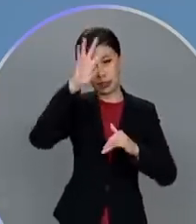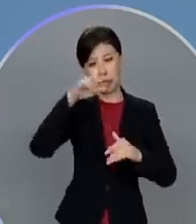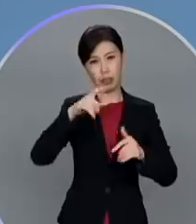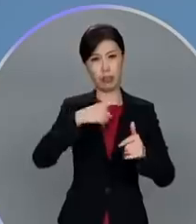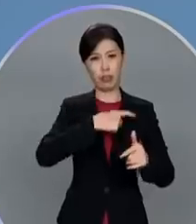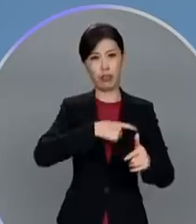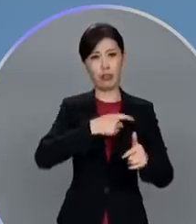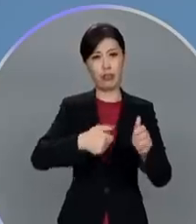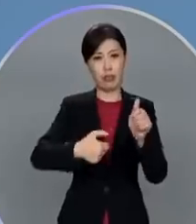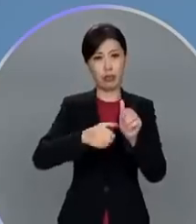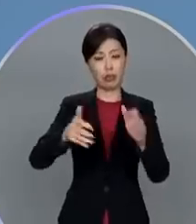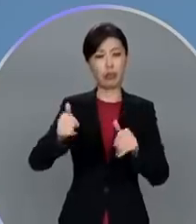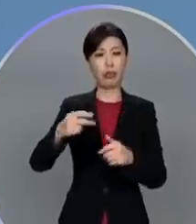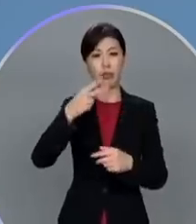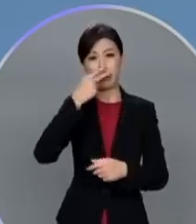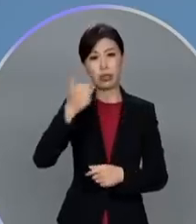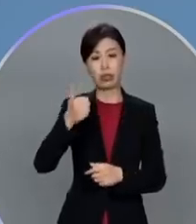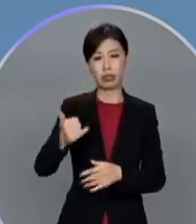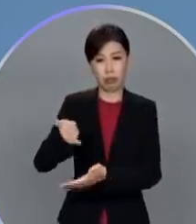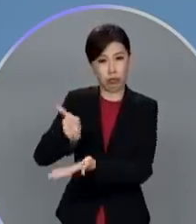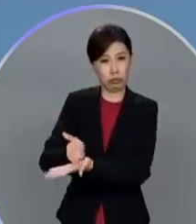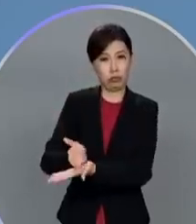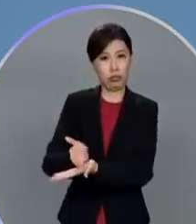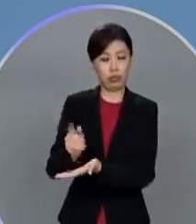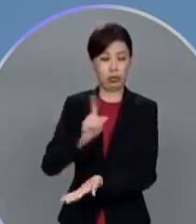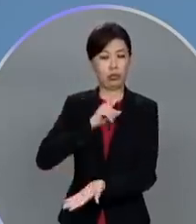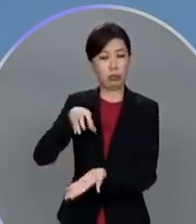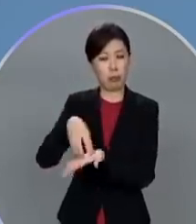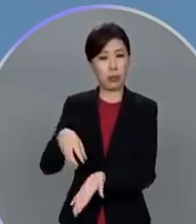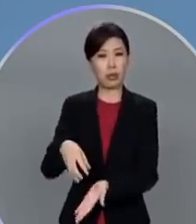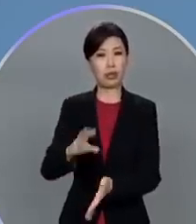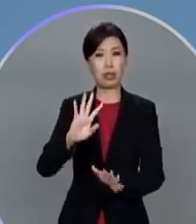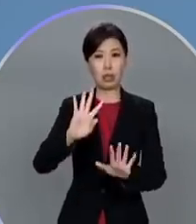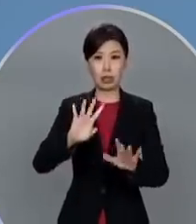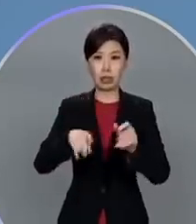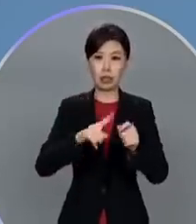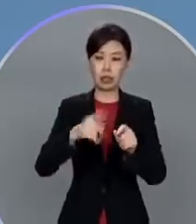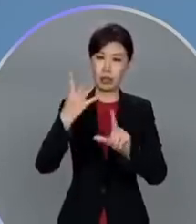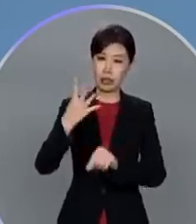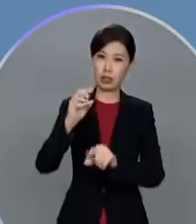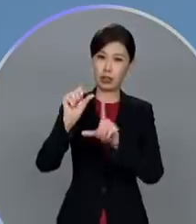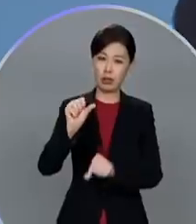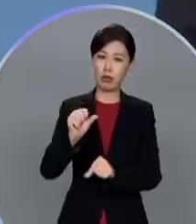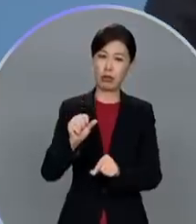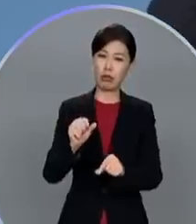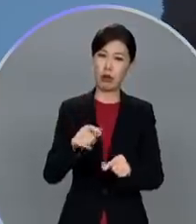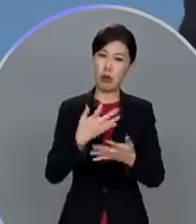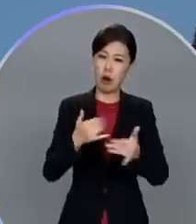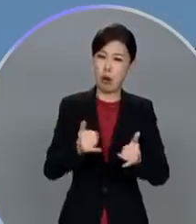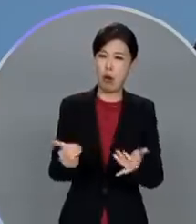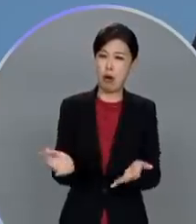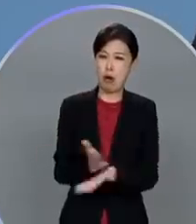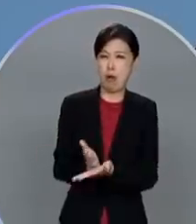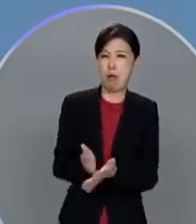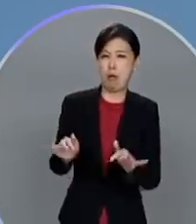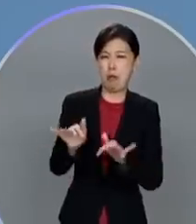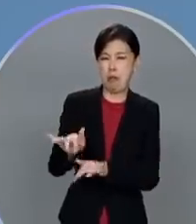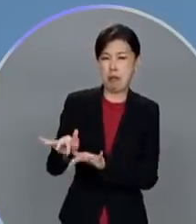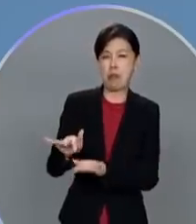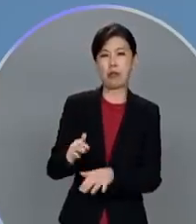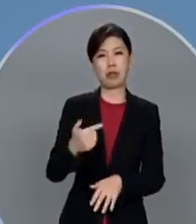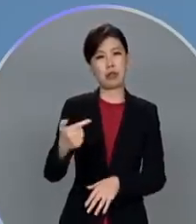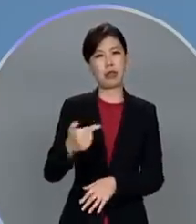德就做到这里，你自己作证，你在今年4月、5月被网军打成什么样子，不是一样叫爷爷叫奶